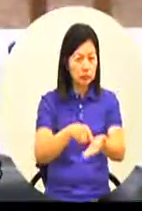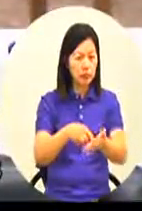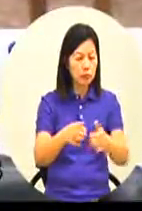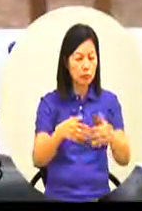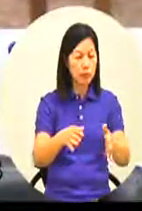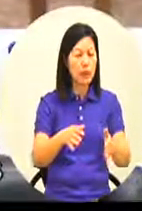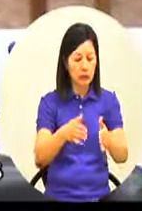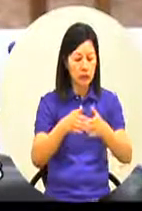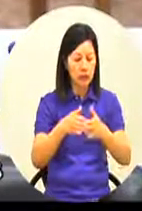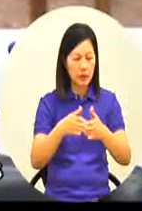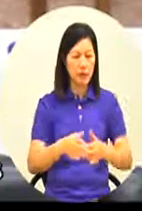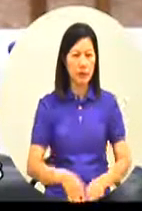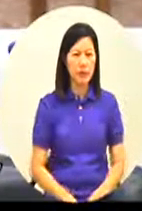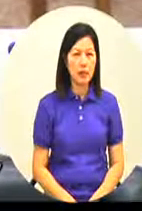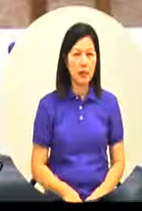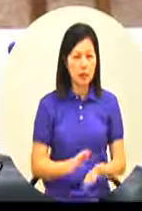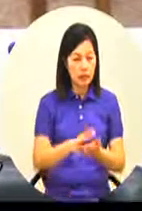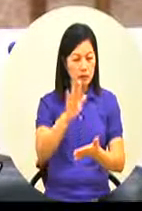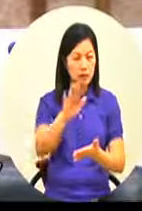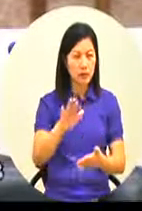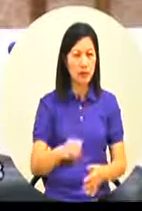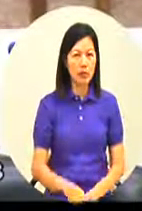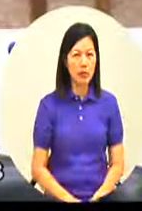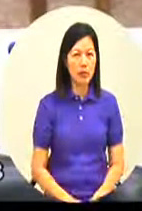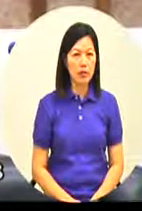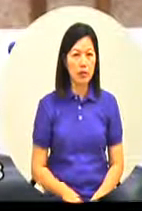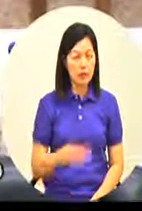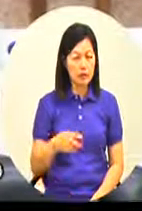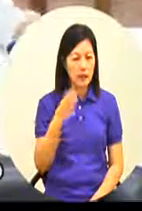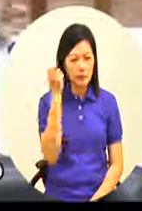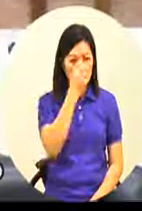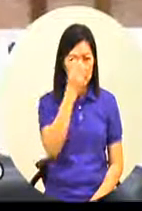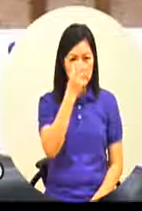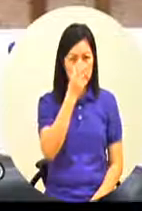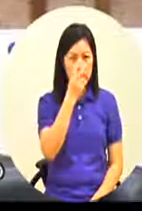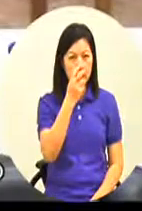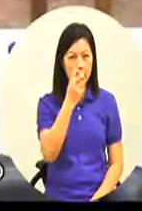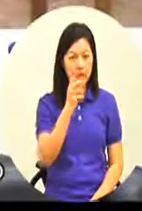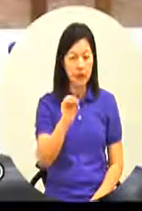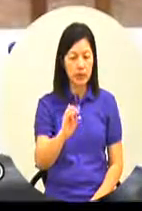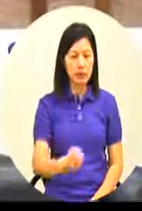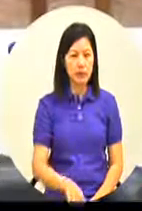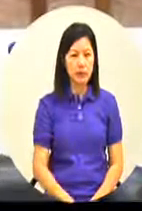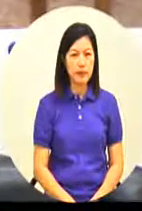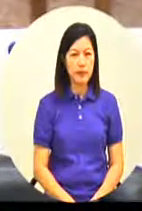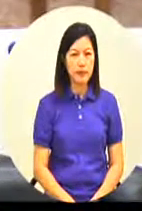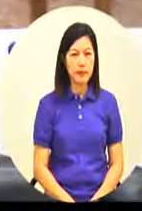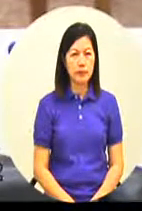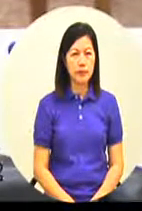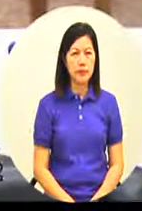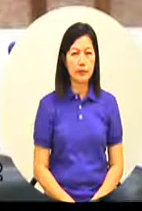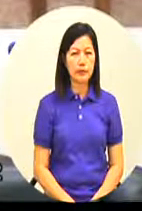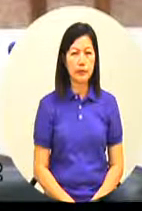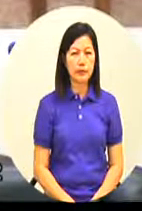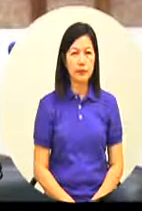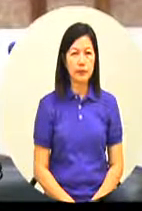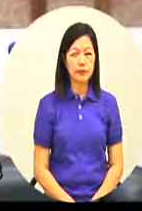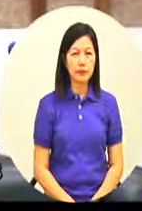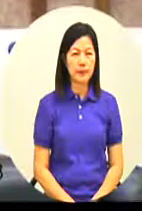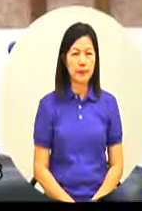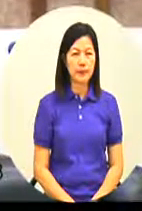后，要不要要验收到？ 时间再给两分钟。谢